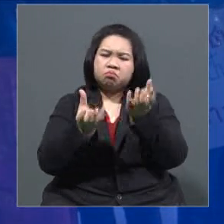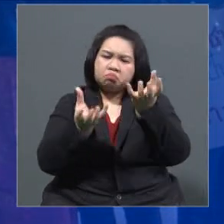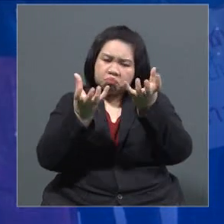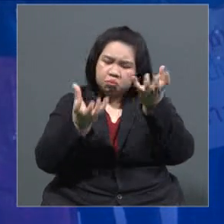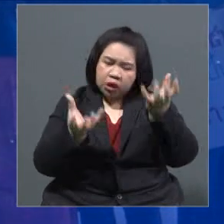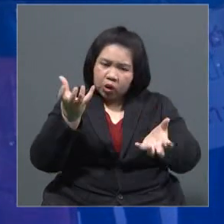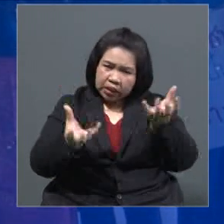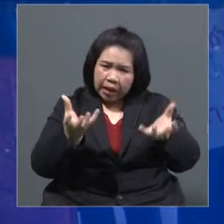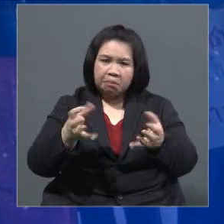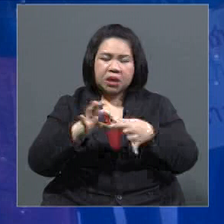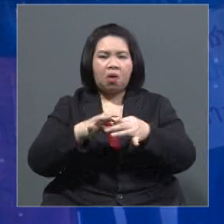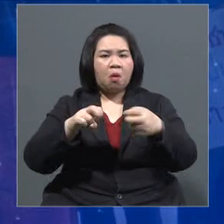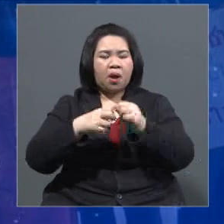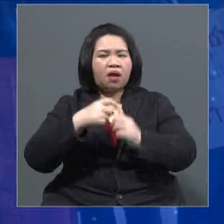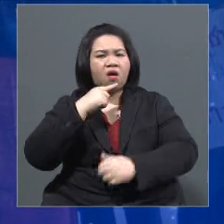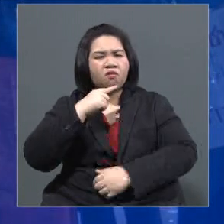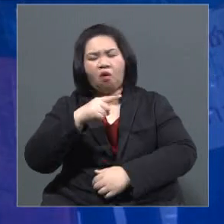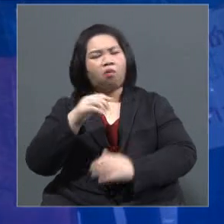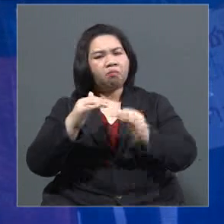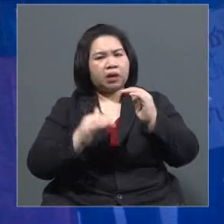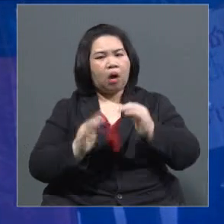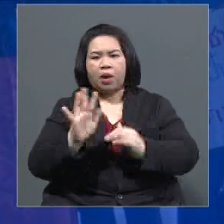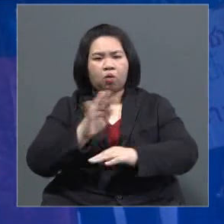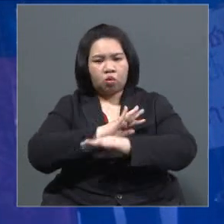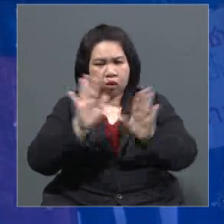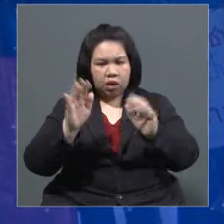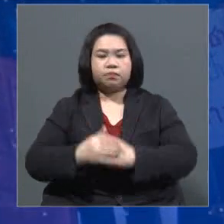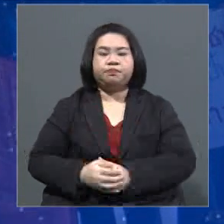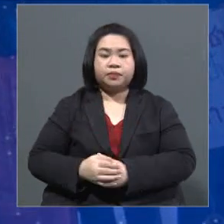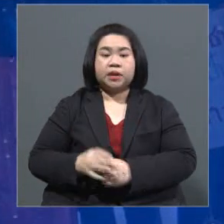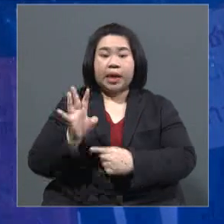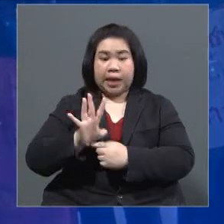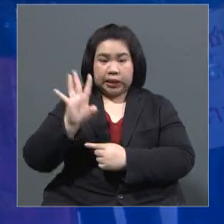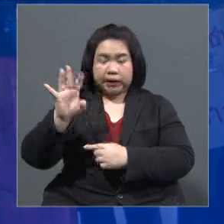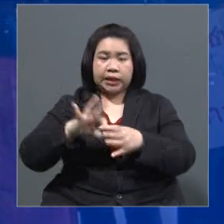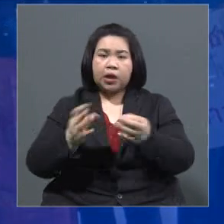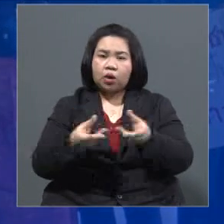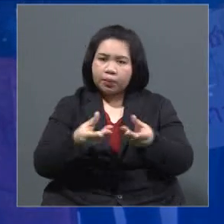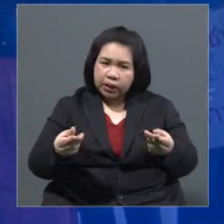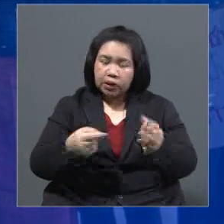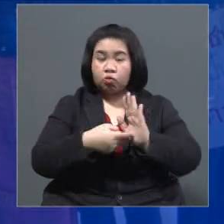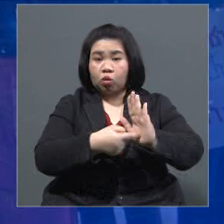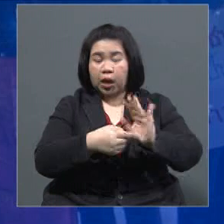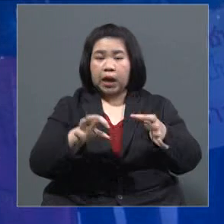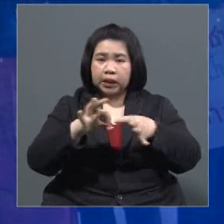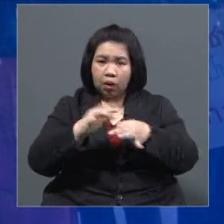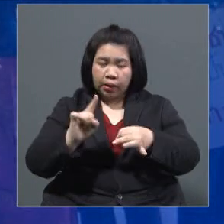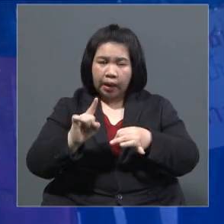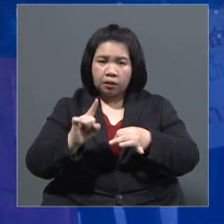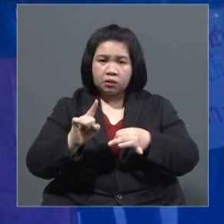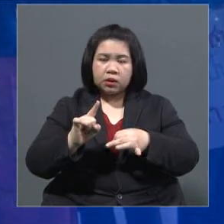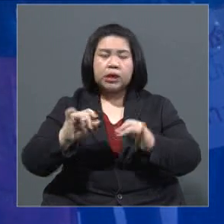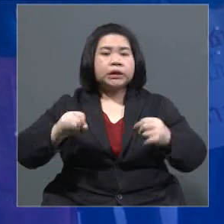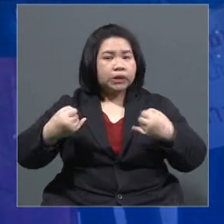ยกเลิกคดีความที่ไม่เป็นธรรมนโยบายที่ดินและการคุ้มครองพื้นที่เกษตรกรรมอย่างเช่นการกระจายถือกรองที่